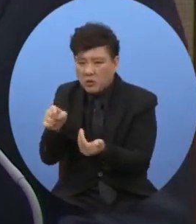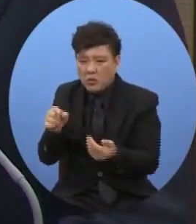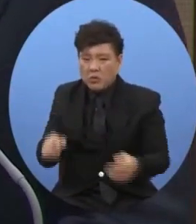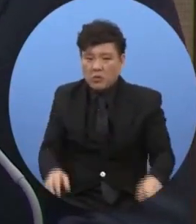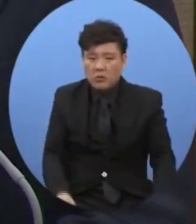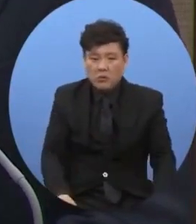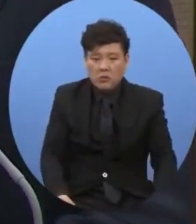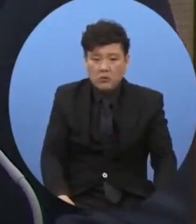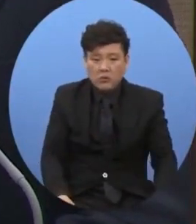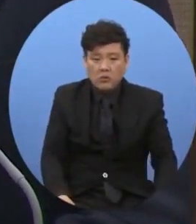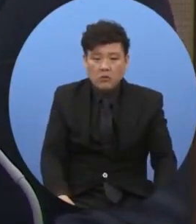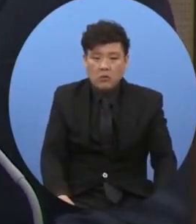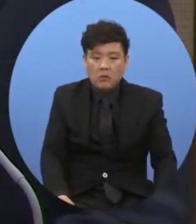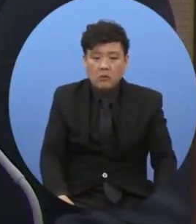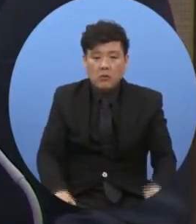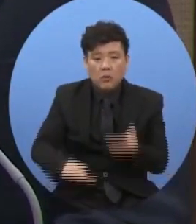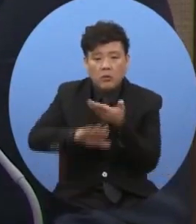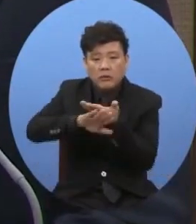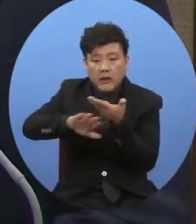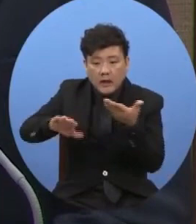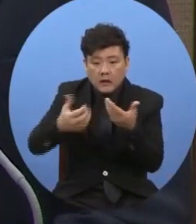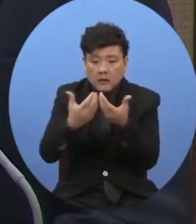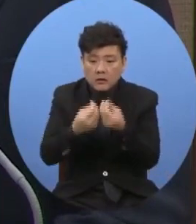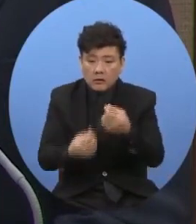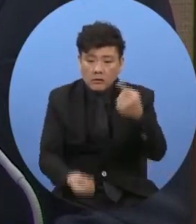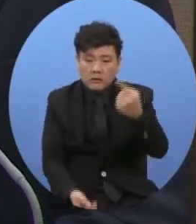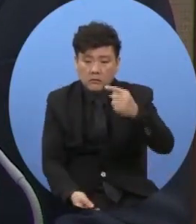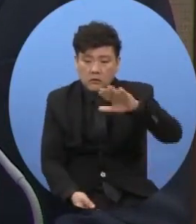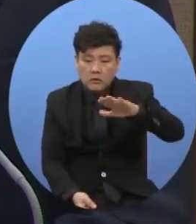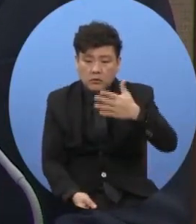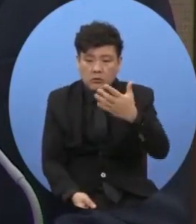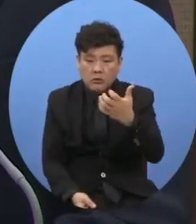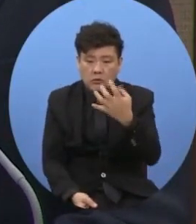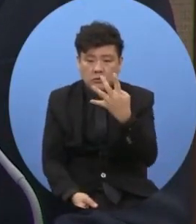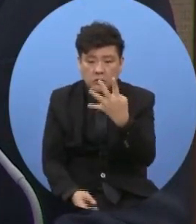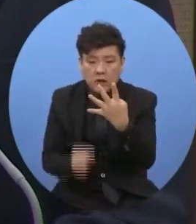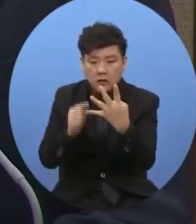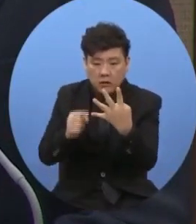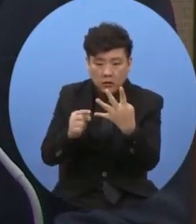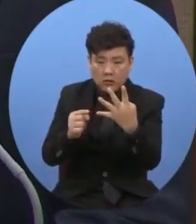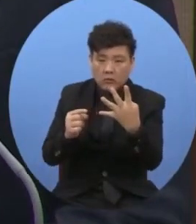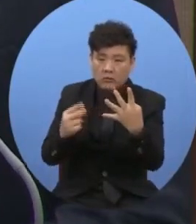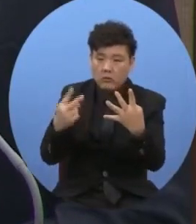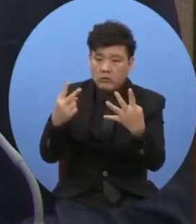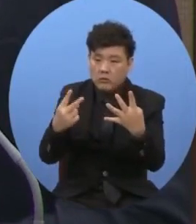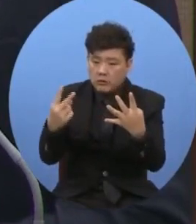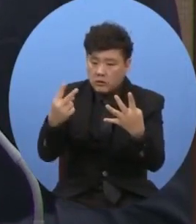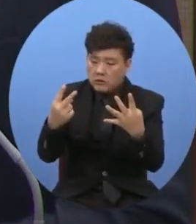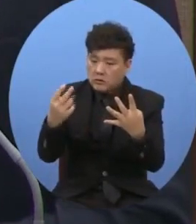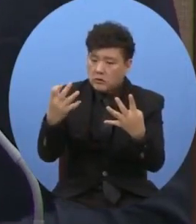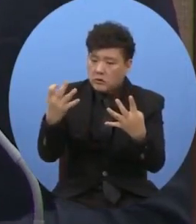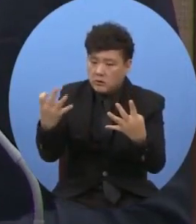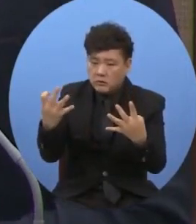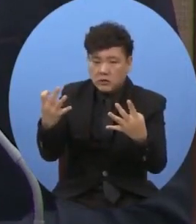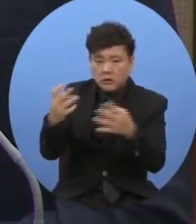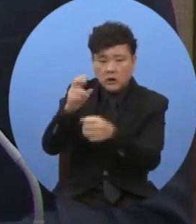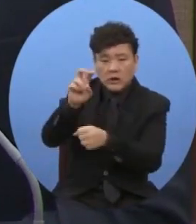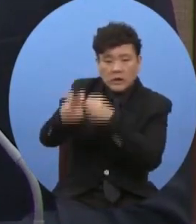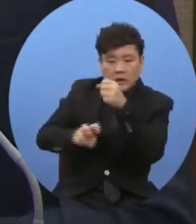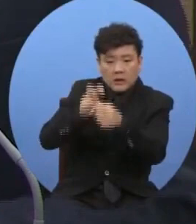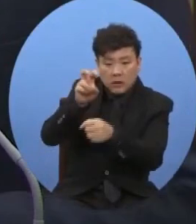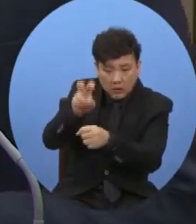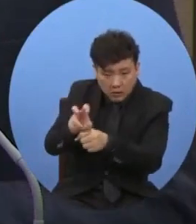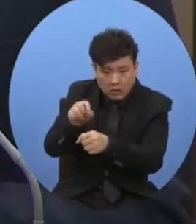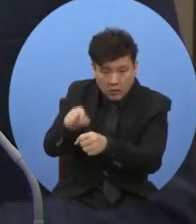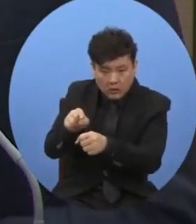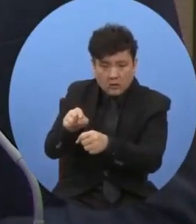청주시와 청원군 사례를 보면은 1994년부터 2014년까지 거의 뭐 20년 동안 이제 네 차례 시도 끝에 겨우